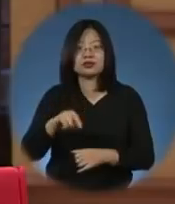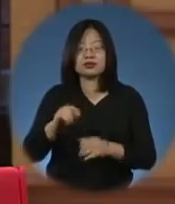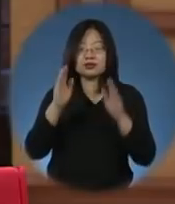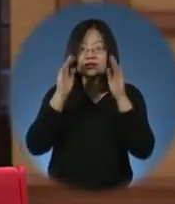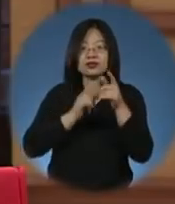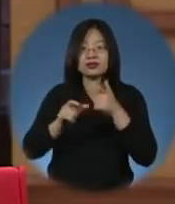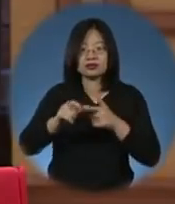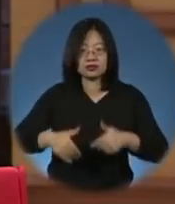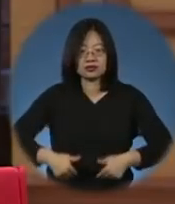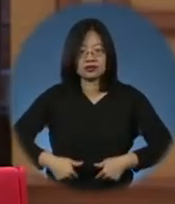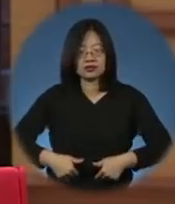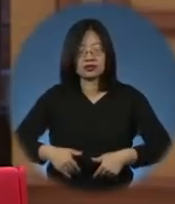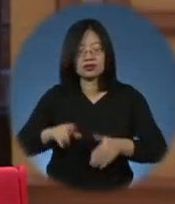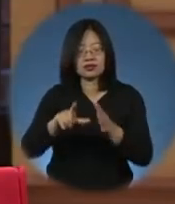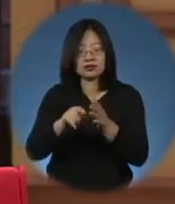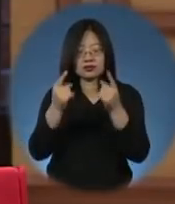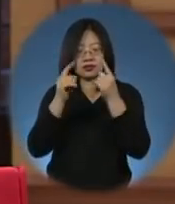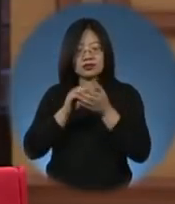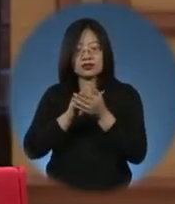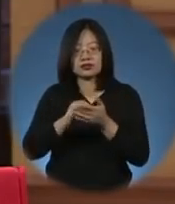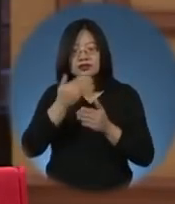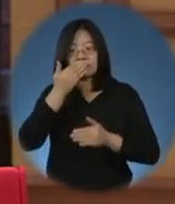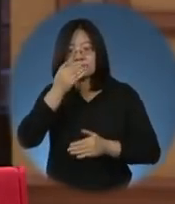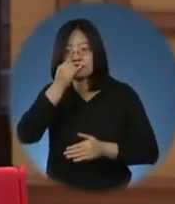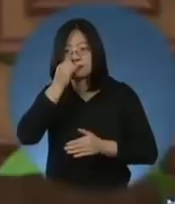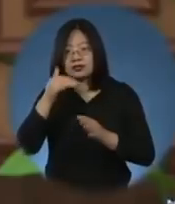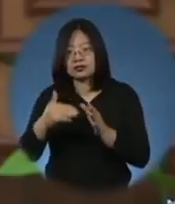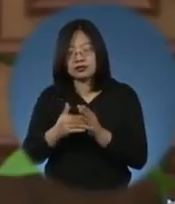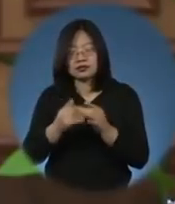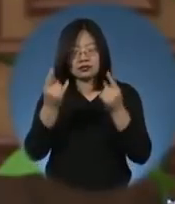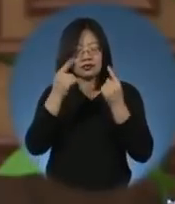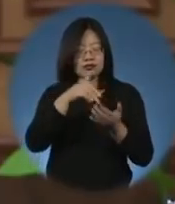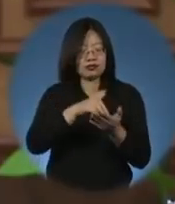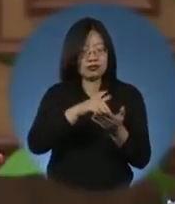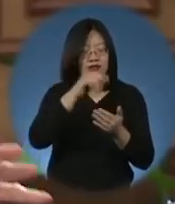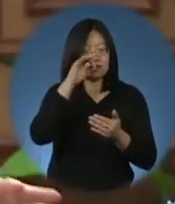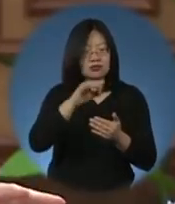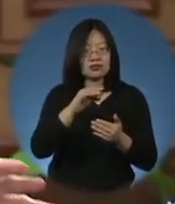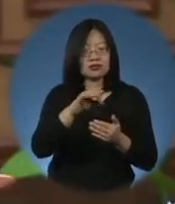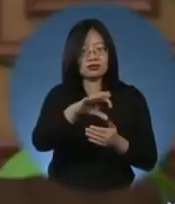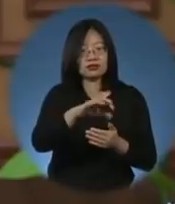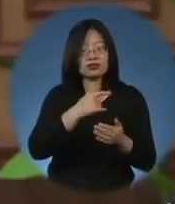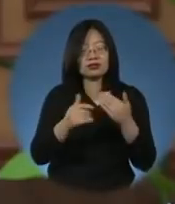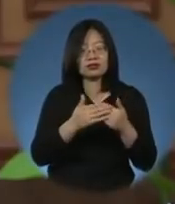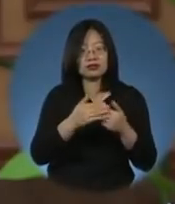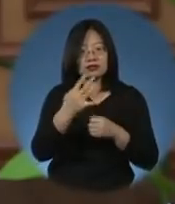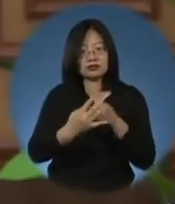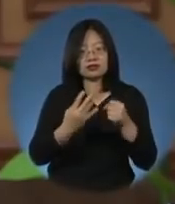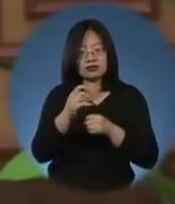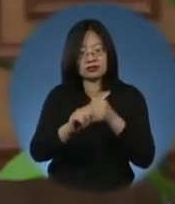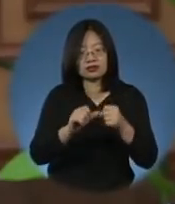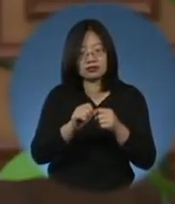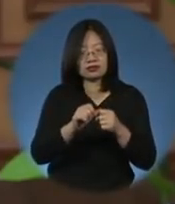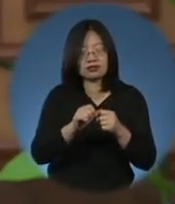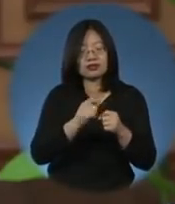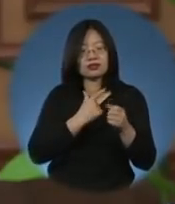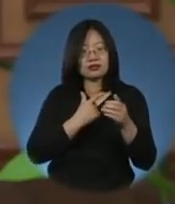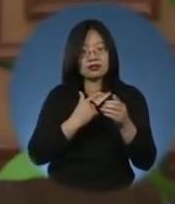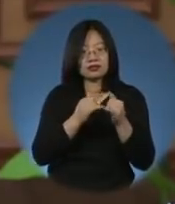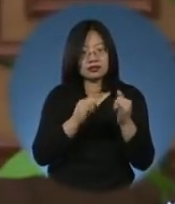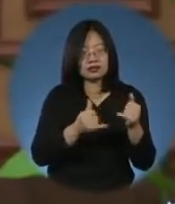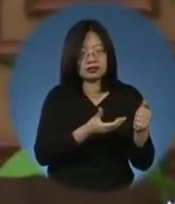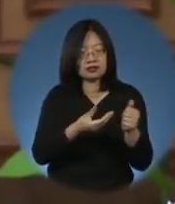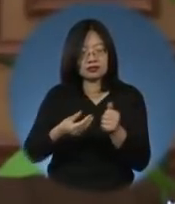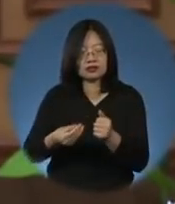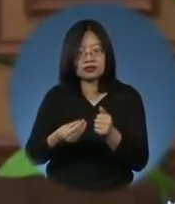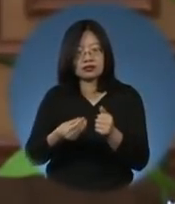더 필요해요. 그럼 그때 대학을 충분히 갈 수 있다라고 본 거죠. 또 대학 입장에서도 현장 경험 4, 5년 한 사람들을 받아서 그 현장과